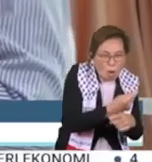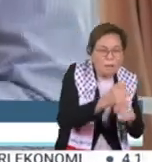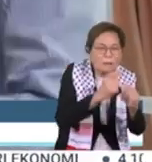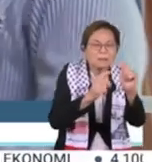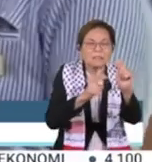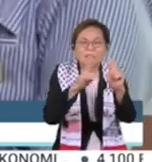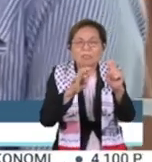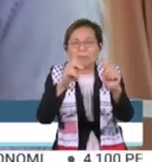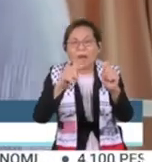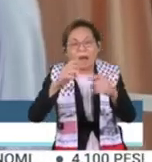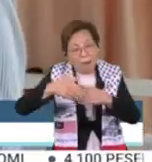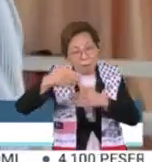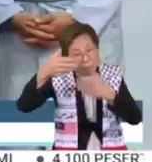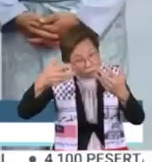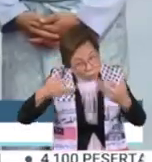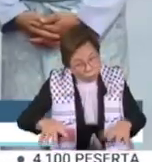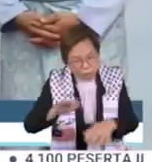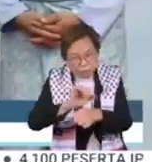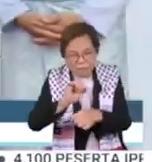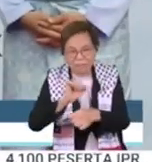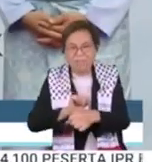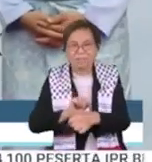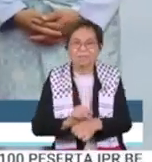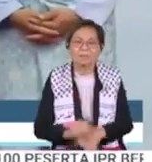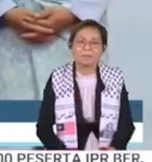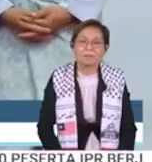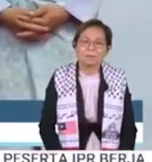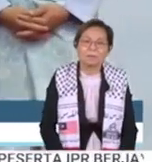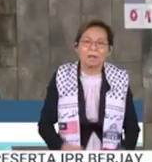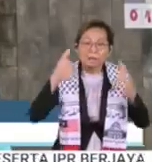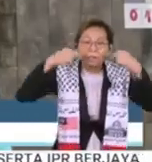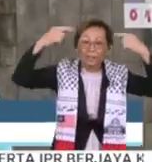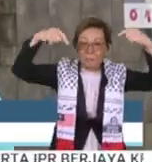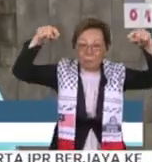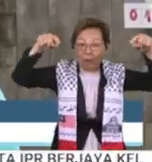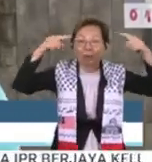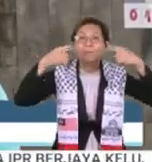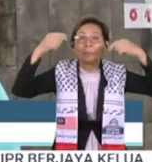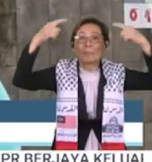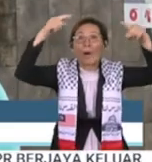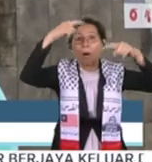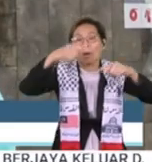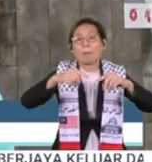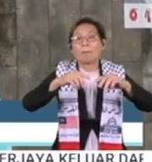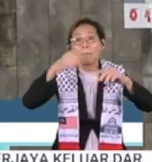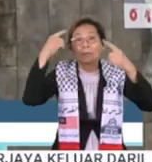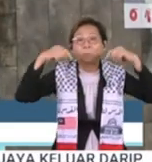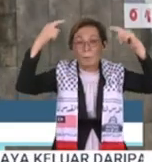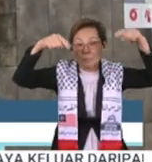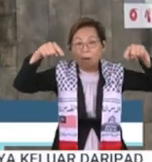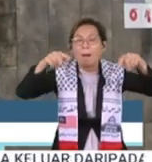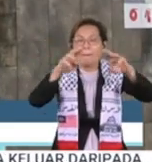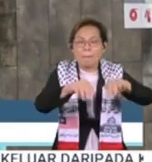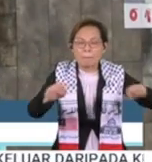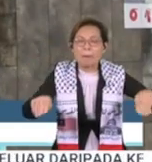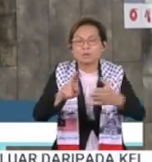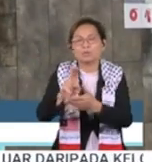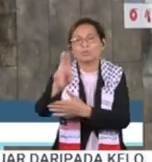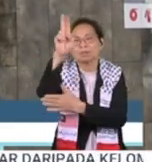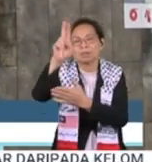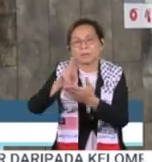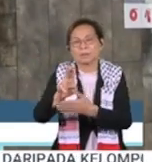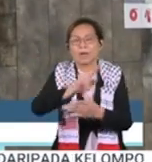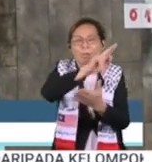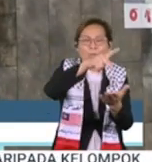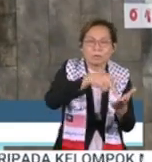TVET dan seterusnya dia dapat terus bekerja di arena sana. Kecemerlangan pendidikan more kepada pelajar-pelajar dan pelajar-pelajar universiti lah, bagi